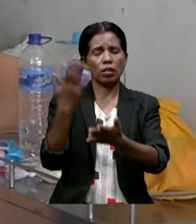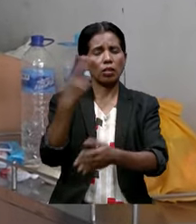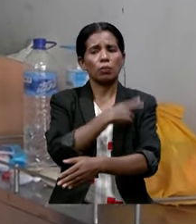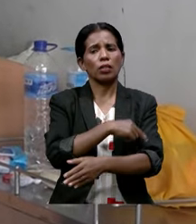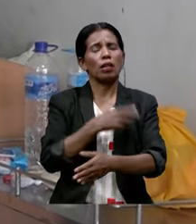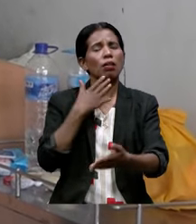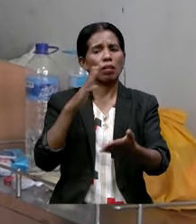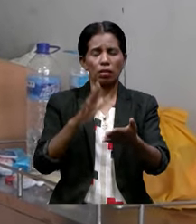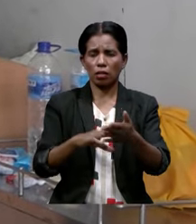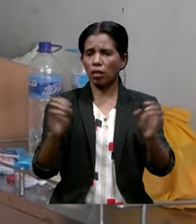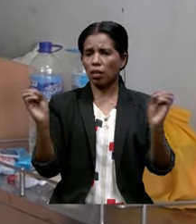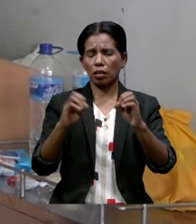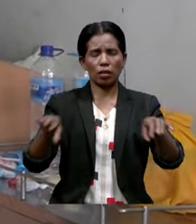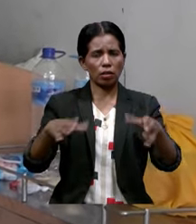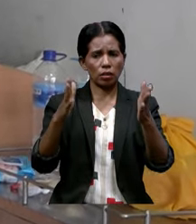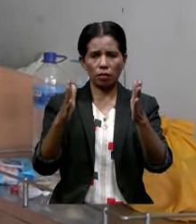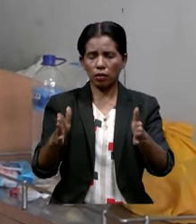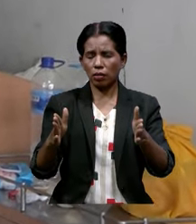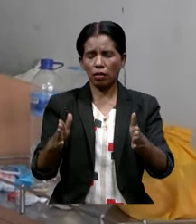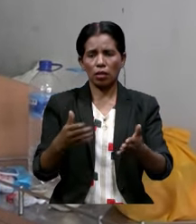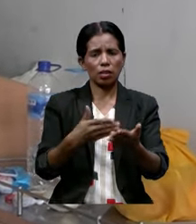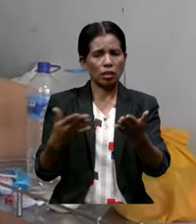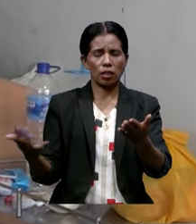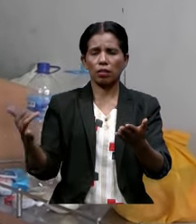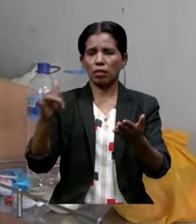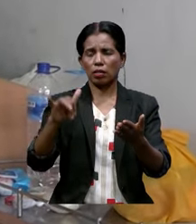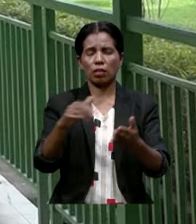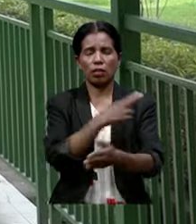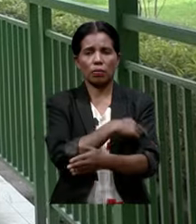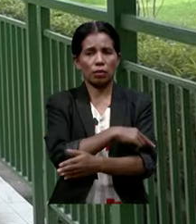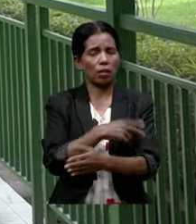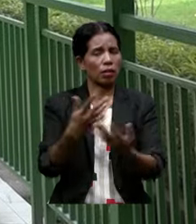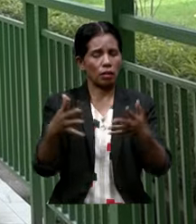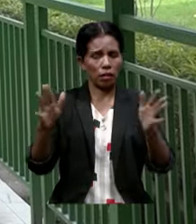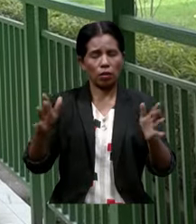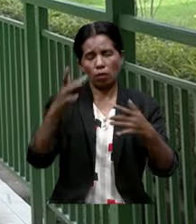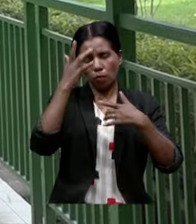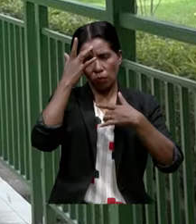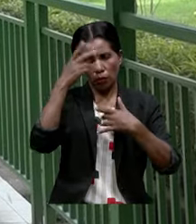la iha recurso manu, fasilidade no medikamentu, numero ma nutrisaun no mora sira